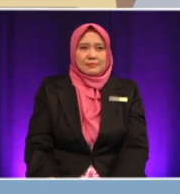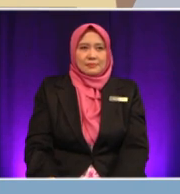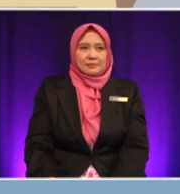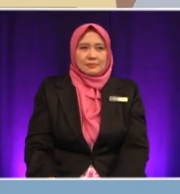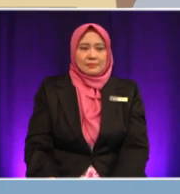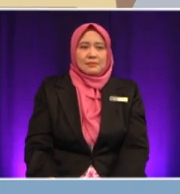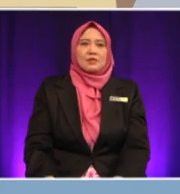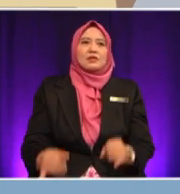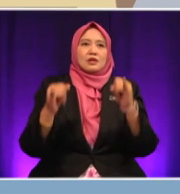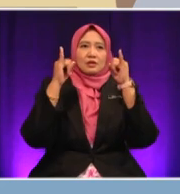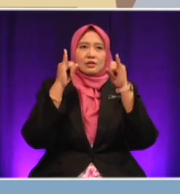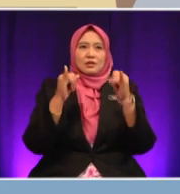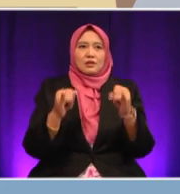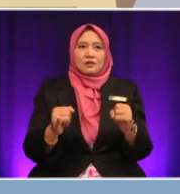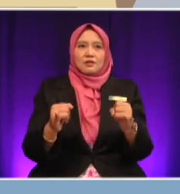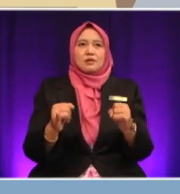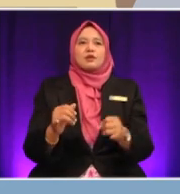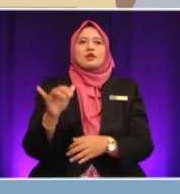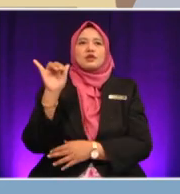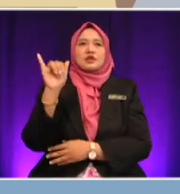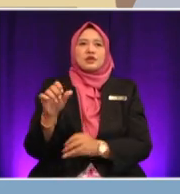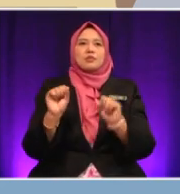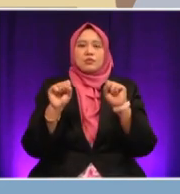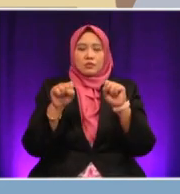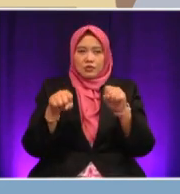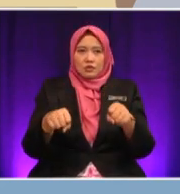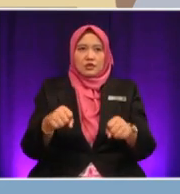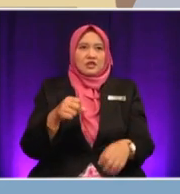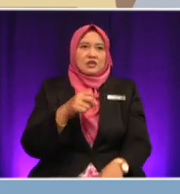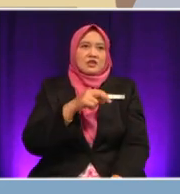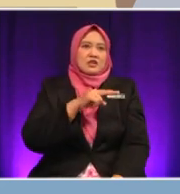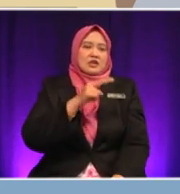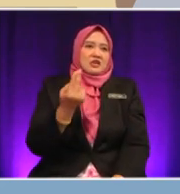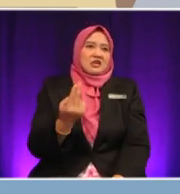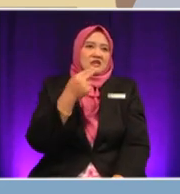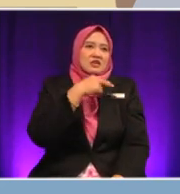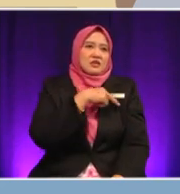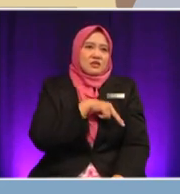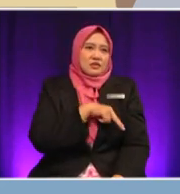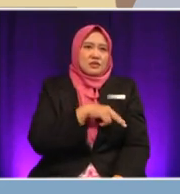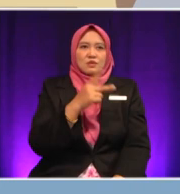individu yang berpotensi untuk menghasilkan suatu produk tidak bersemangat tadi